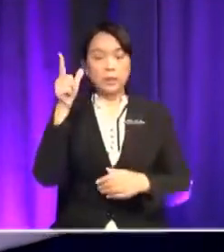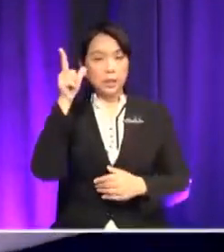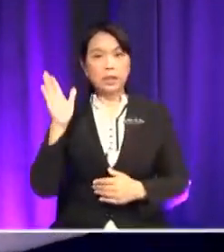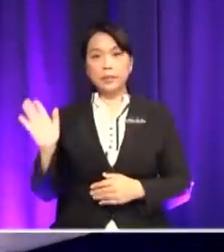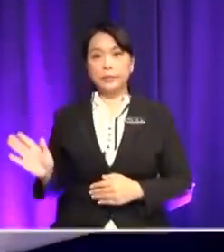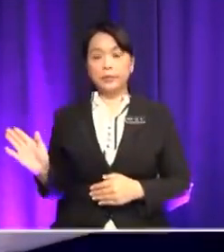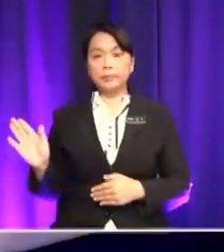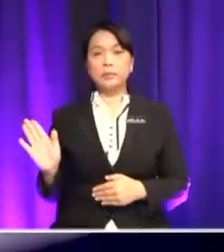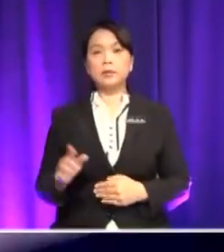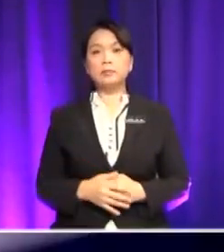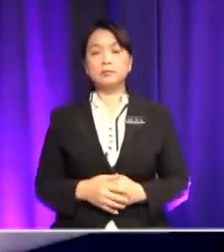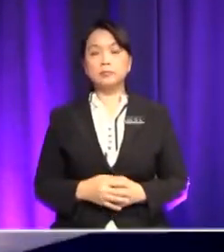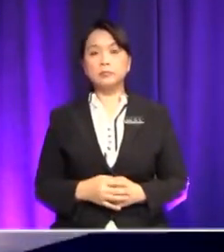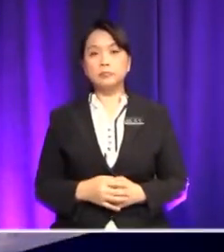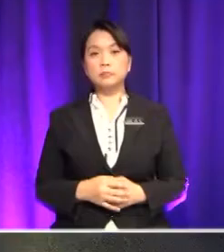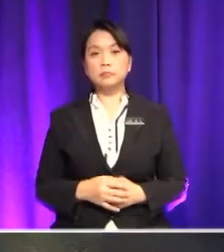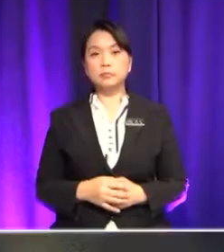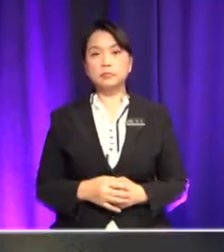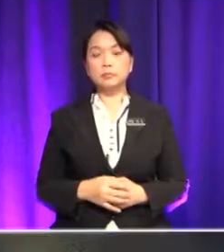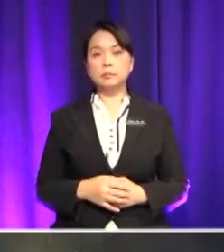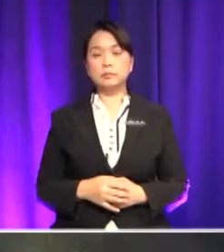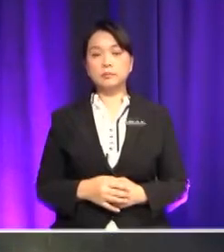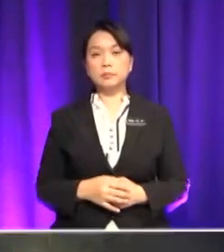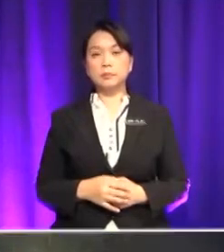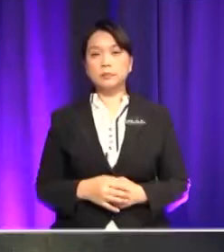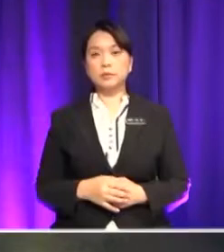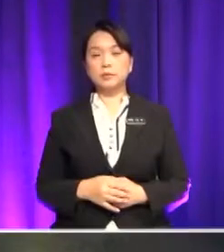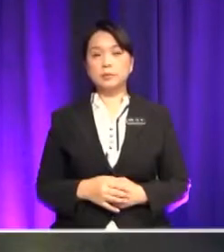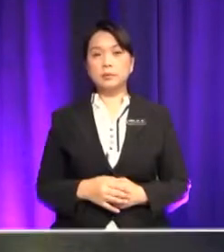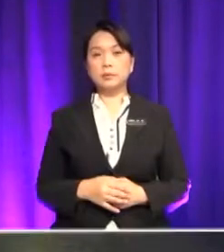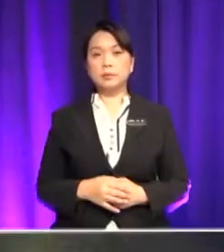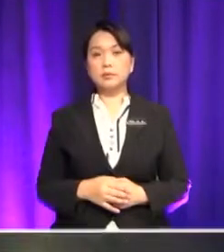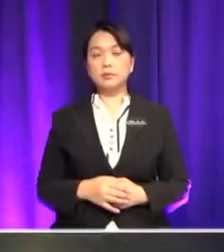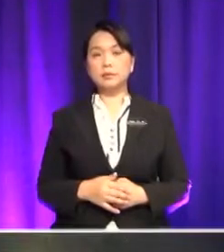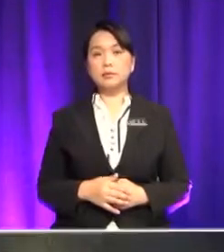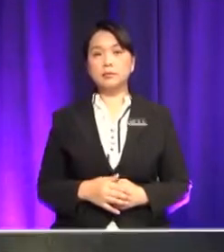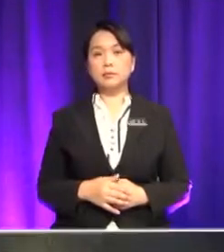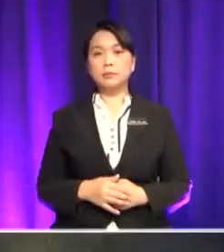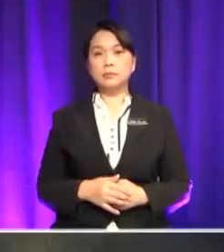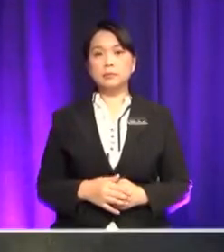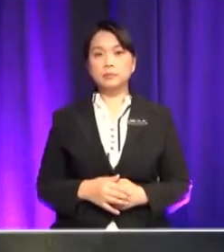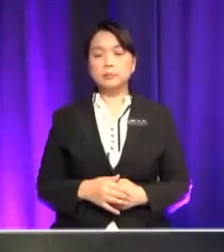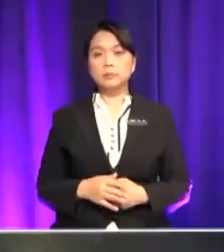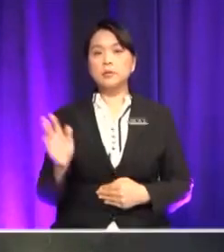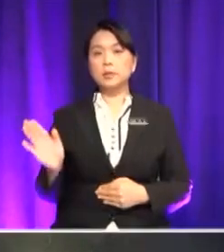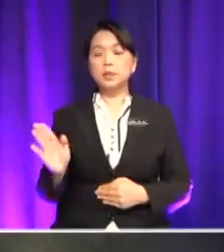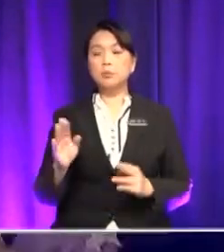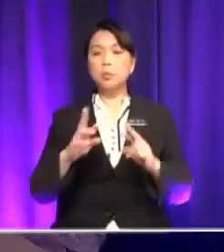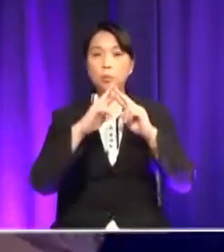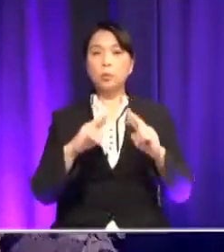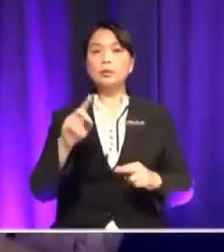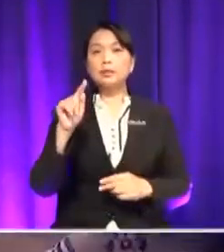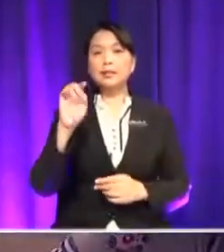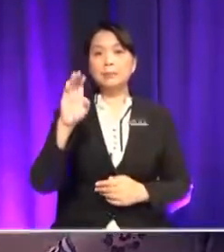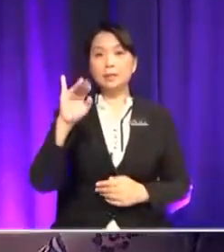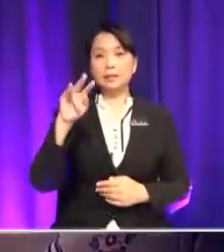panggil bumbung tebeng layar. Bumbung tebeng layar. Ini Okey. bumbung tebeng layar. Dia ada